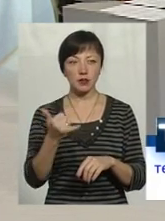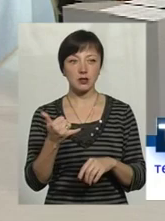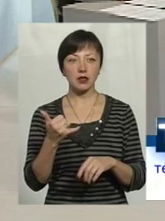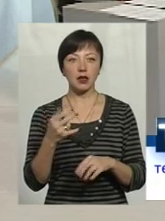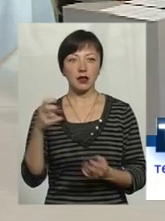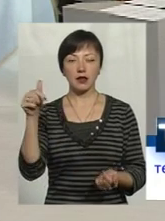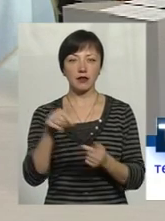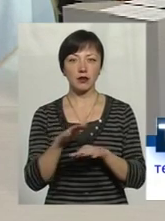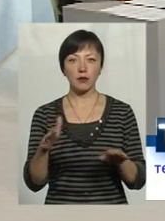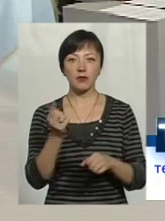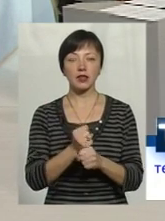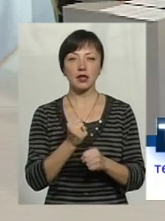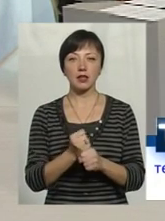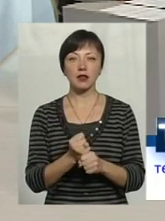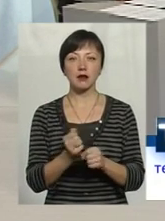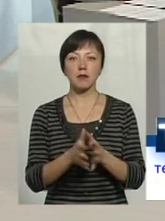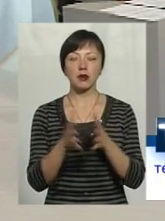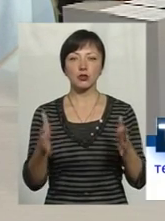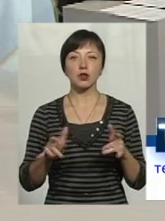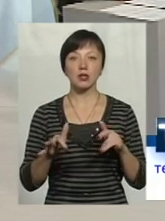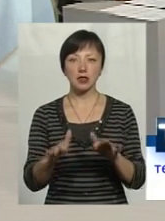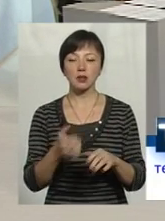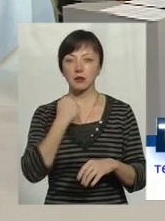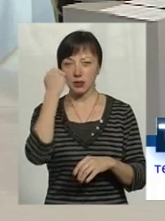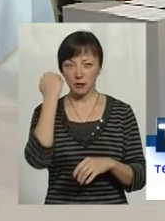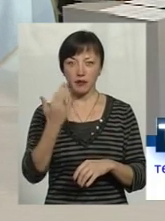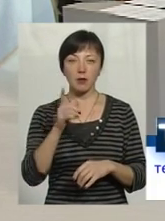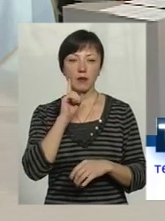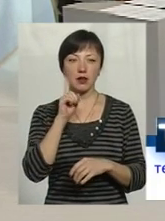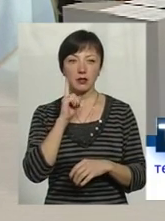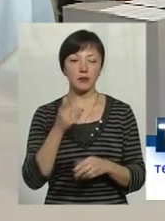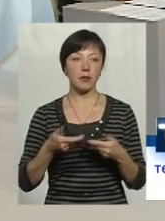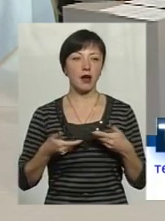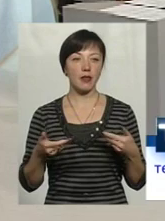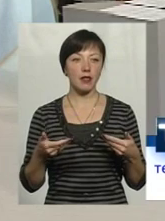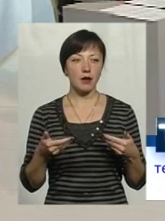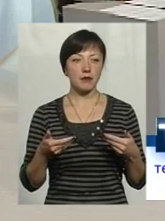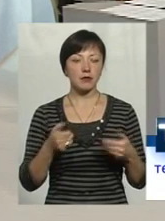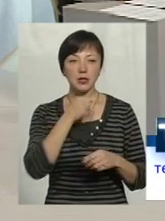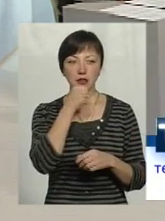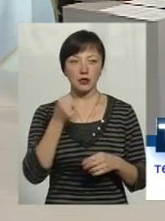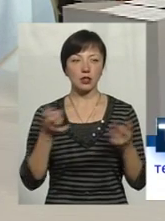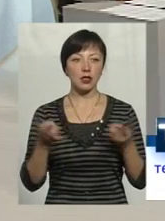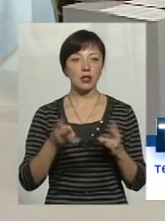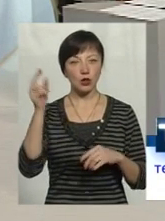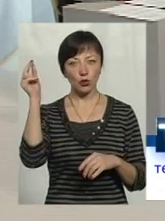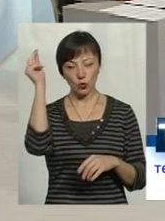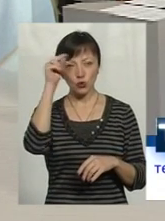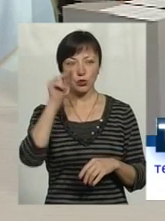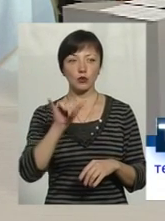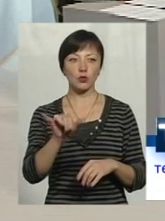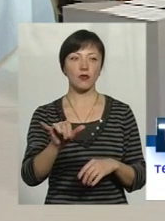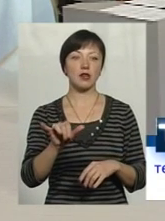не в тему. Ви робите велике діло. Спасибо вам, молодим. А нам, постарше, надо учиться у вас,